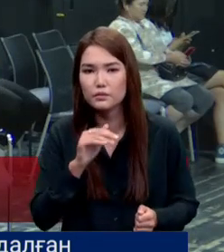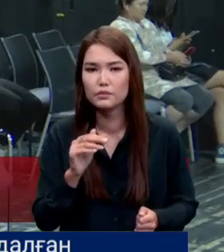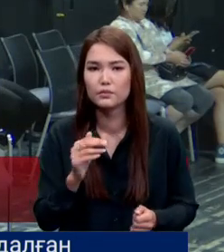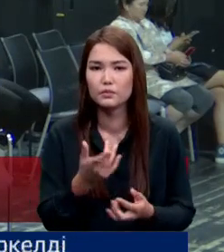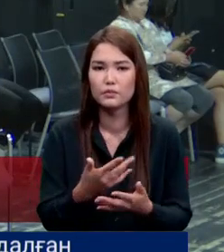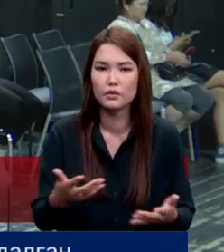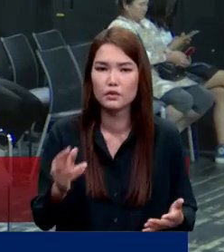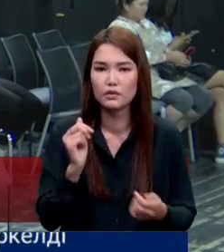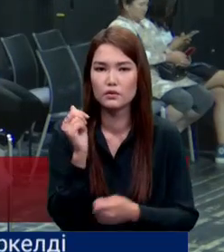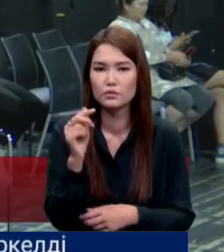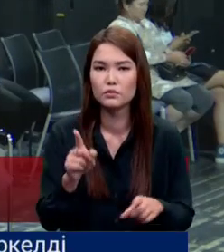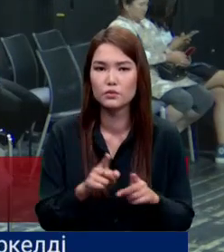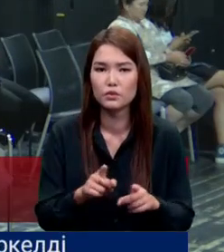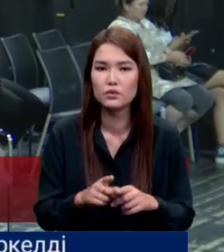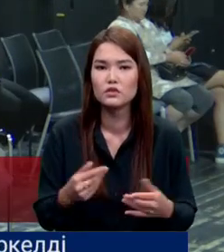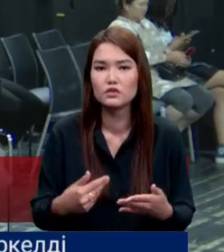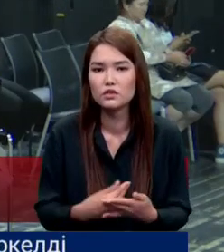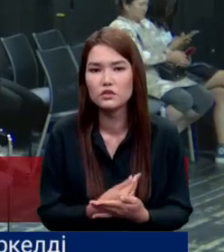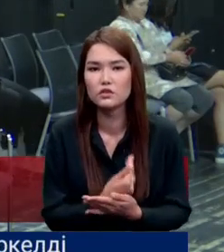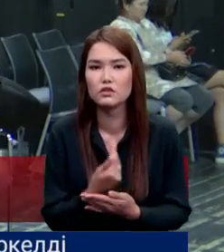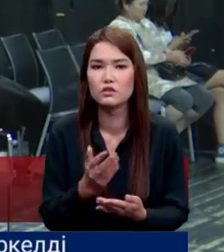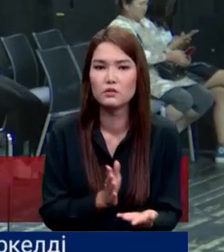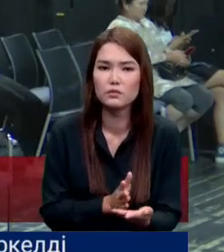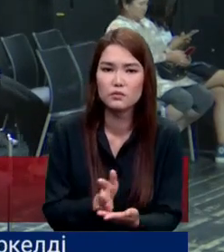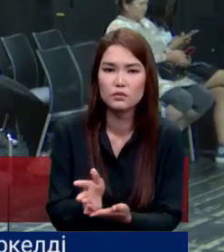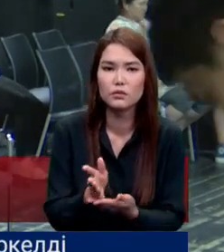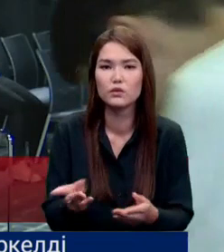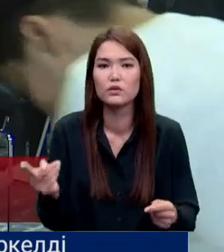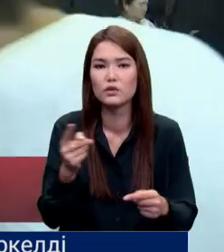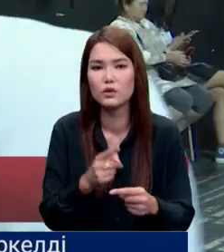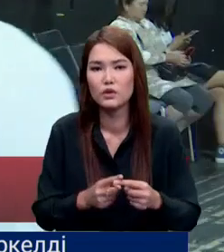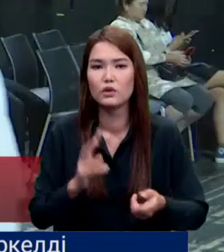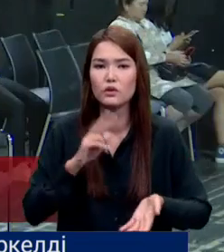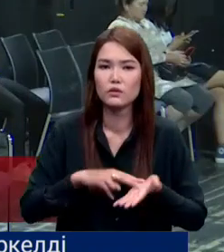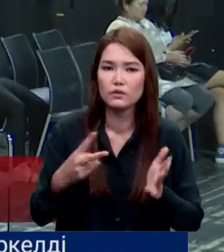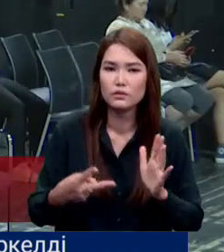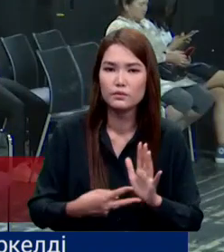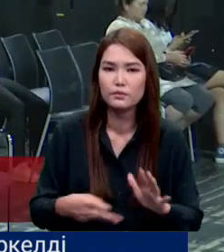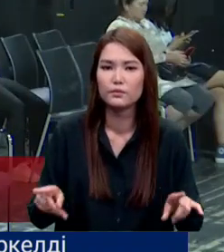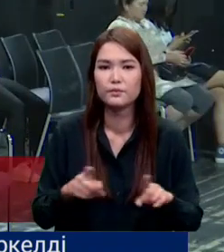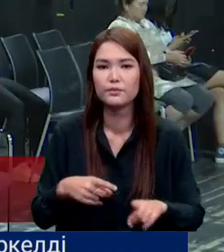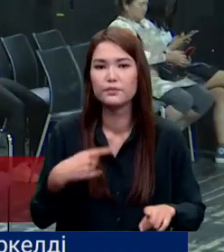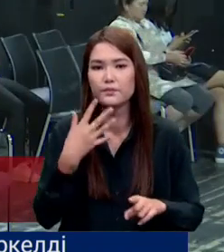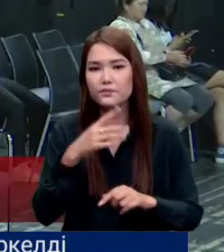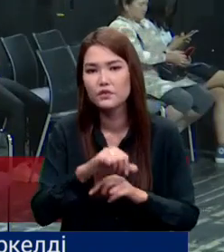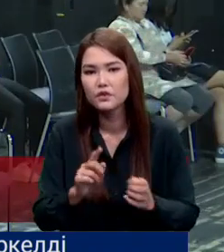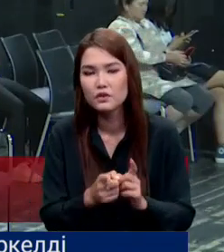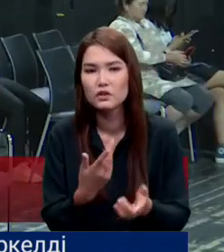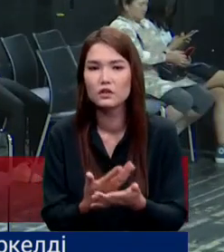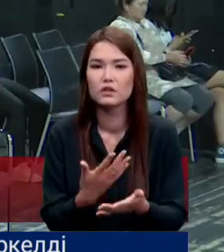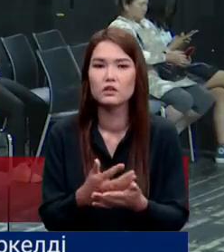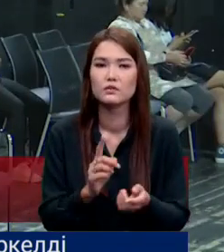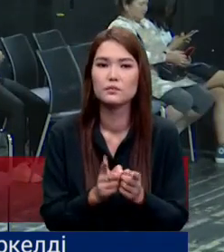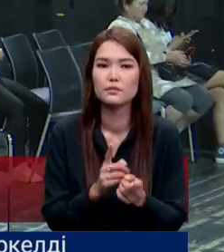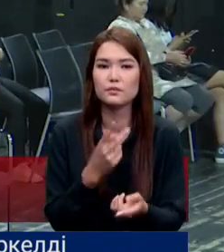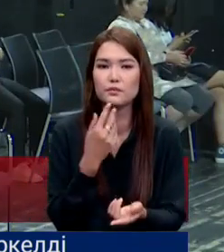технологиялар мамандығы. Одан кейін жаңағы шет тілін оқыту деген мамандық бар, сосын жаңа кейбір педагогикалық тағы мамандықтар бар,